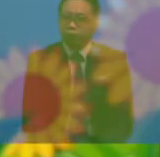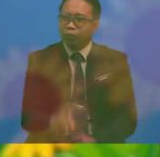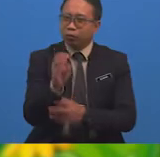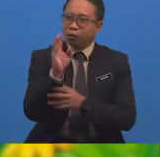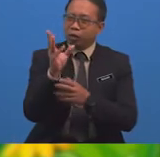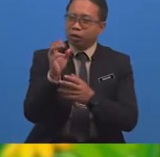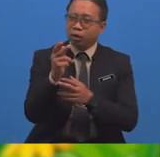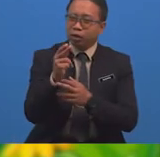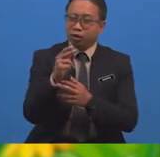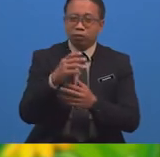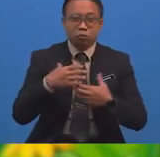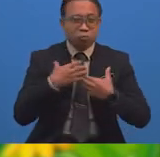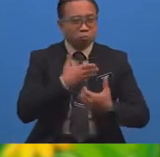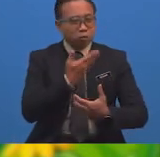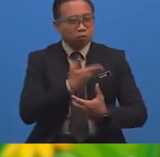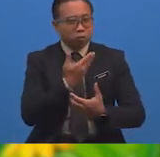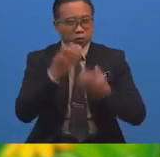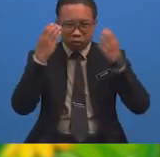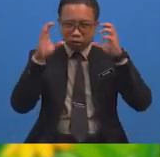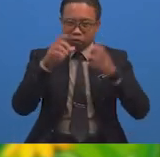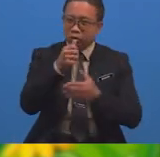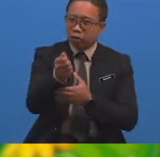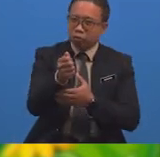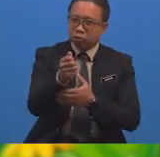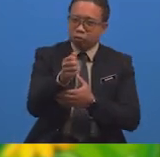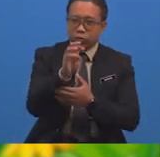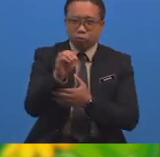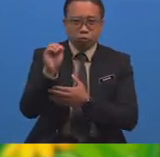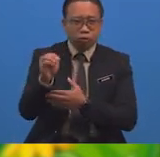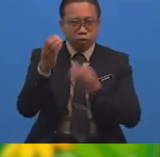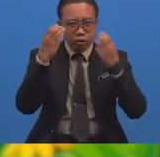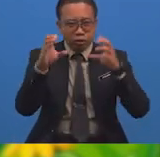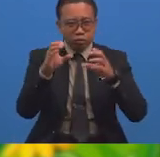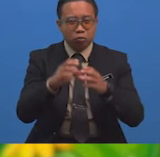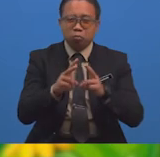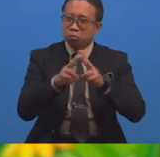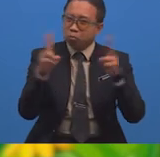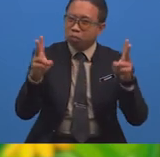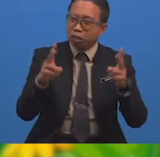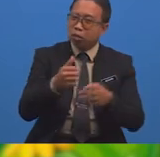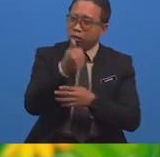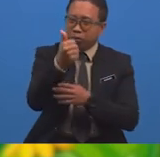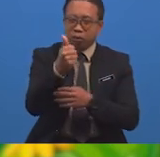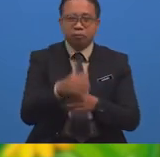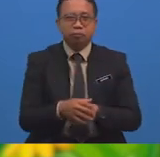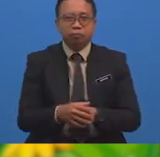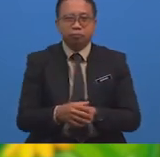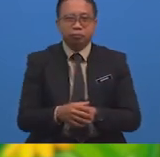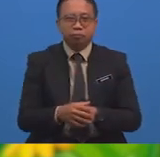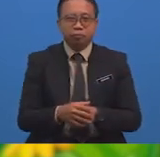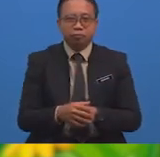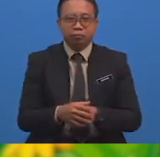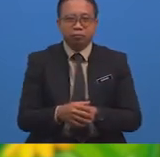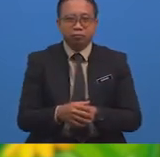Wah seronoknya Cikgu kau Wooyoung murid Cikgu yang penting hebat